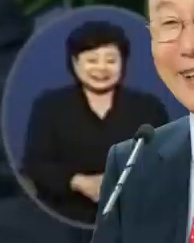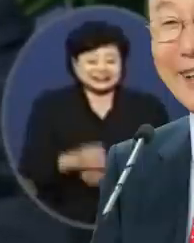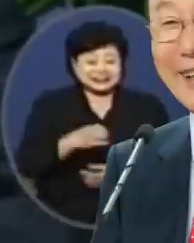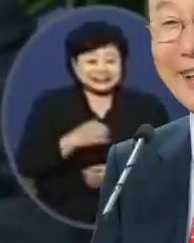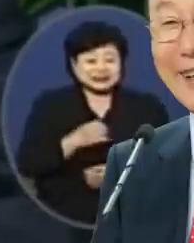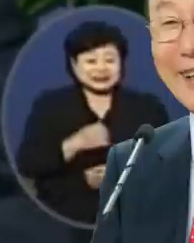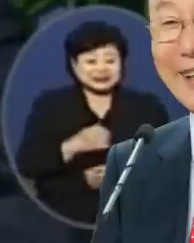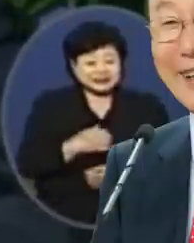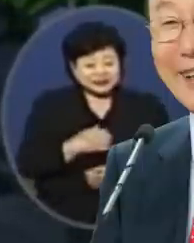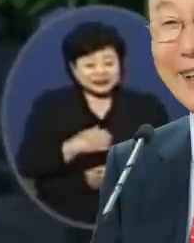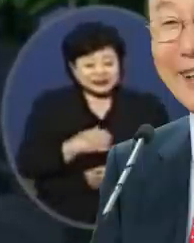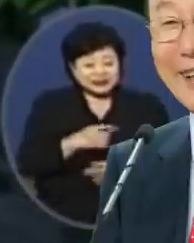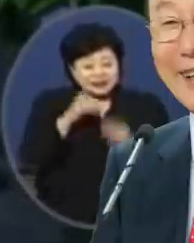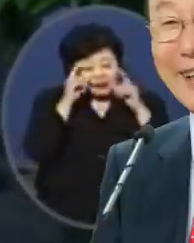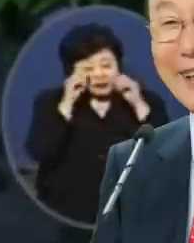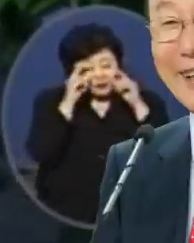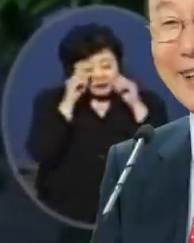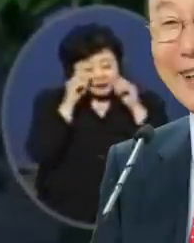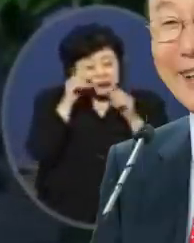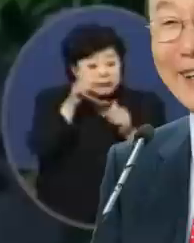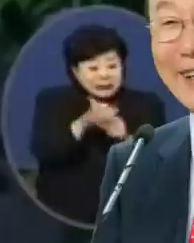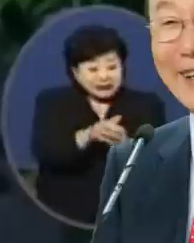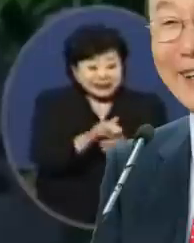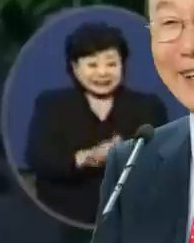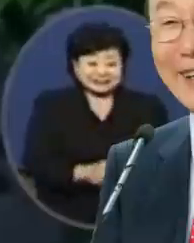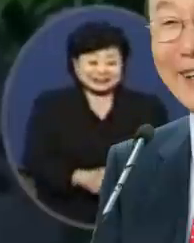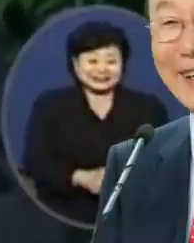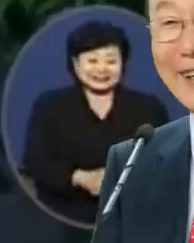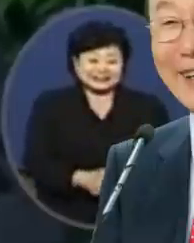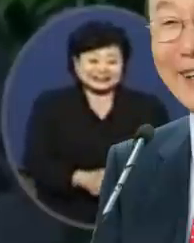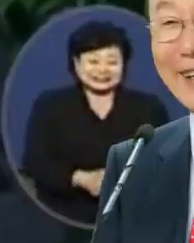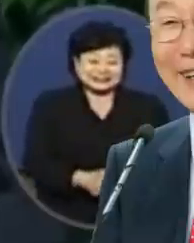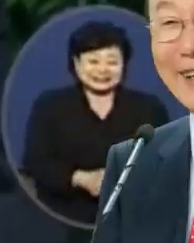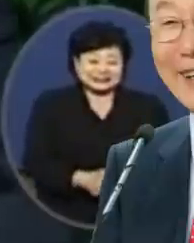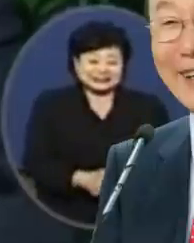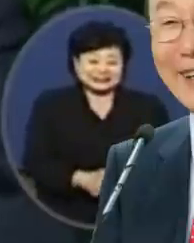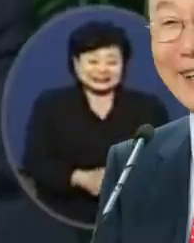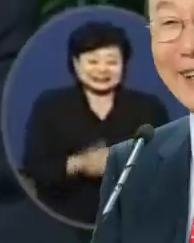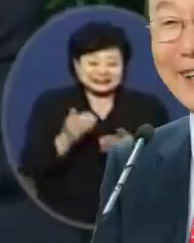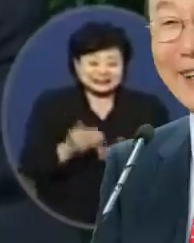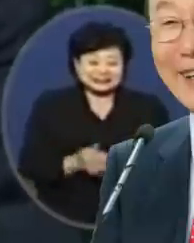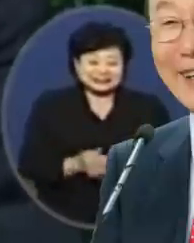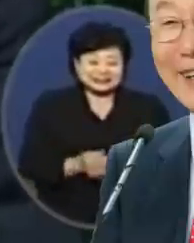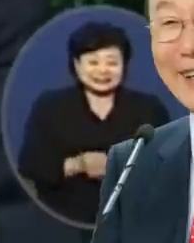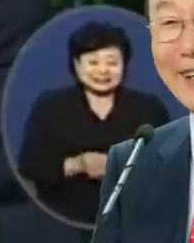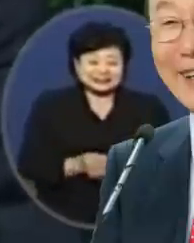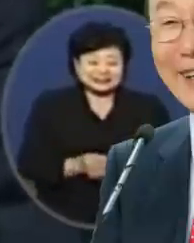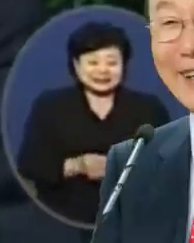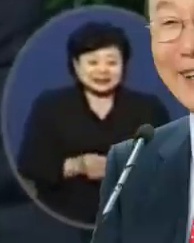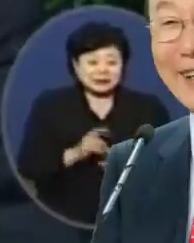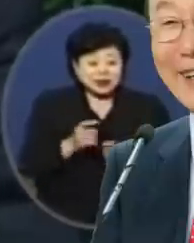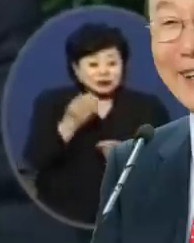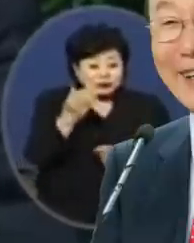근심을 하고 염려를 해서 밤잠 자지 말고 내게 맡겨라. 아, 이렇게 다정하게 말씀해